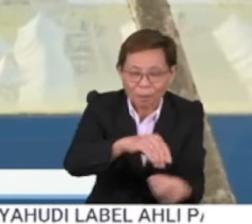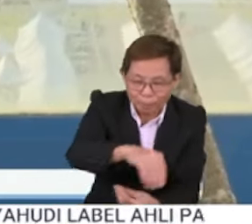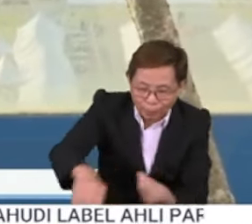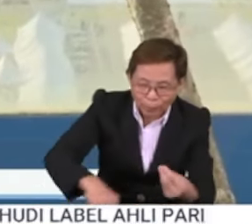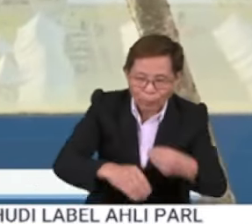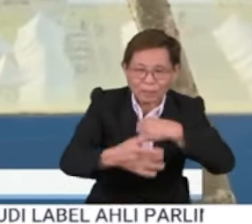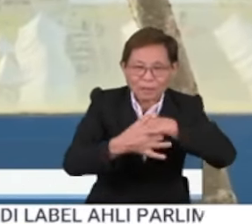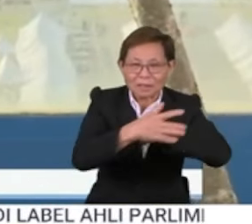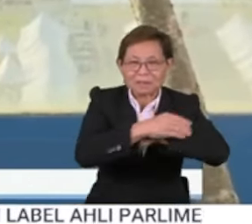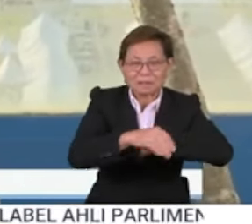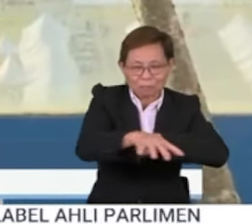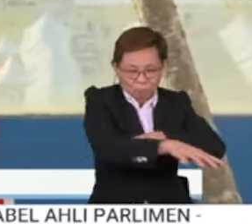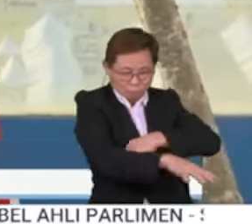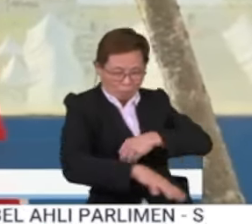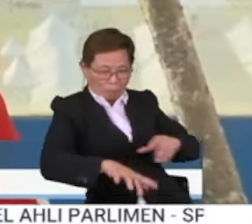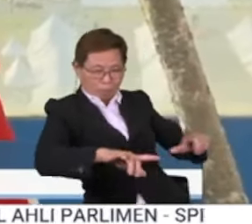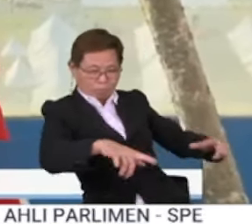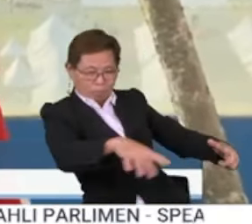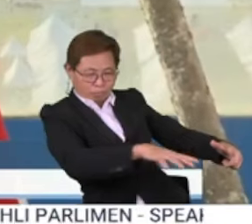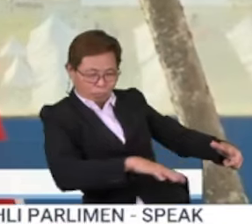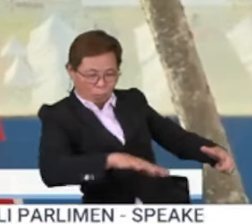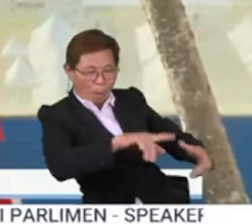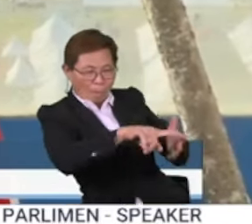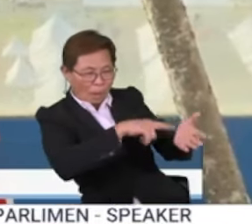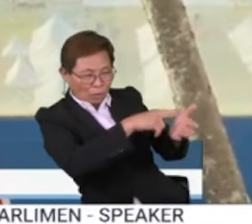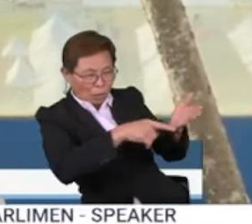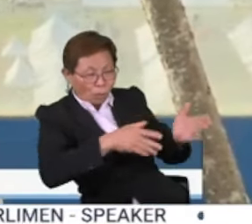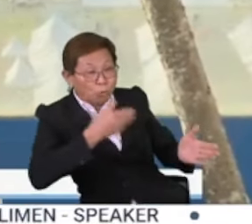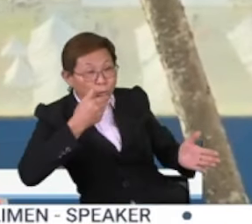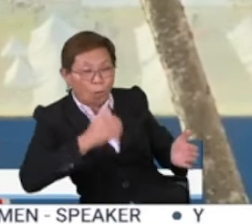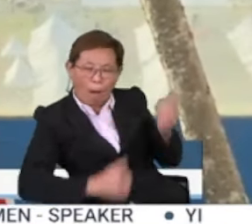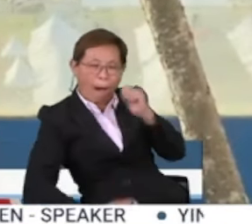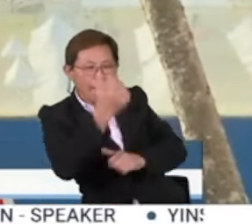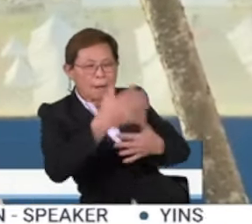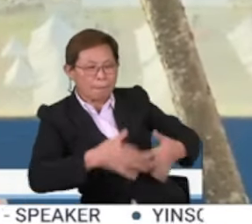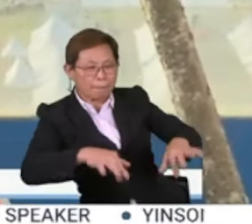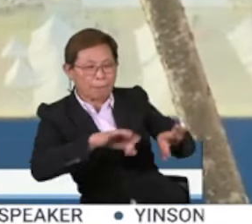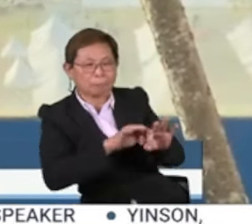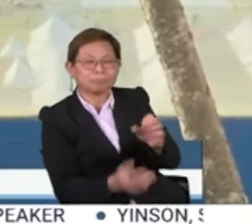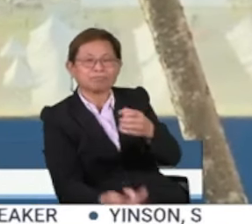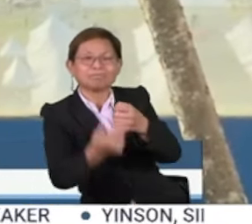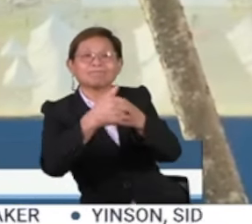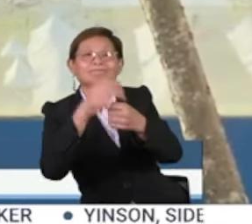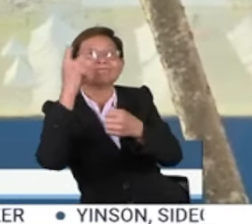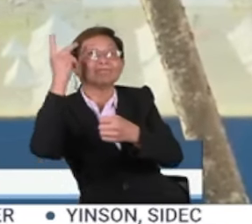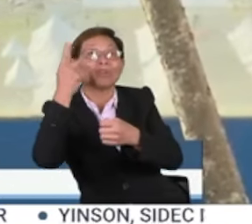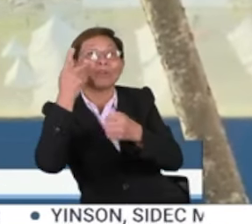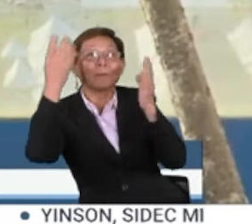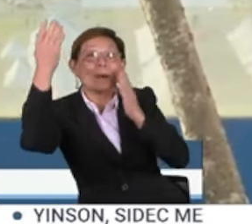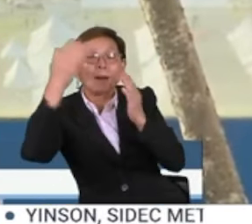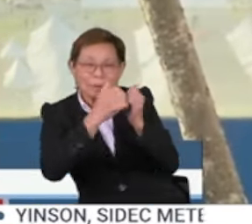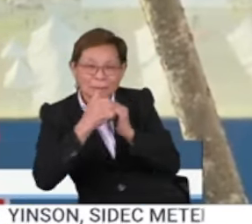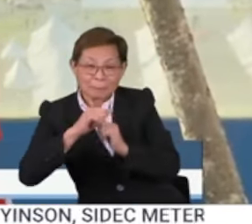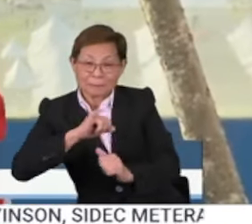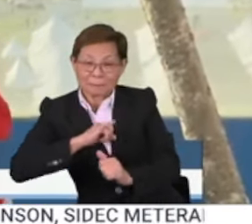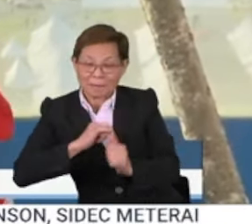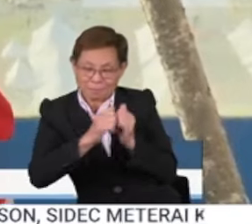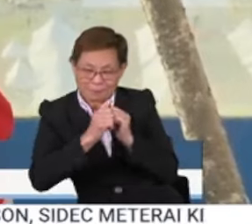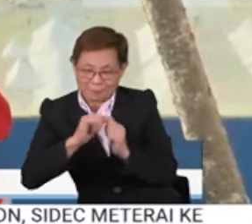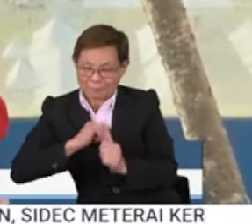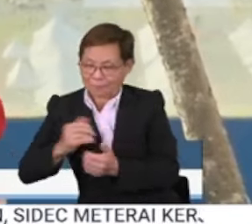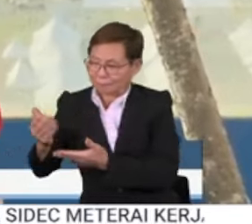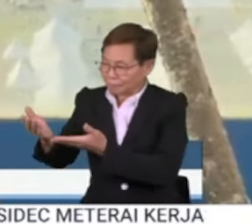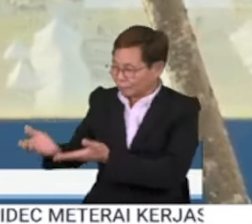dan kadar demografi dan sudah pastinya pengundi muda amat signifikan dalam penyertaan politik negara. Jadi bersama saya petang ini